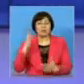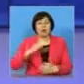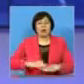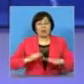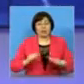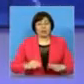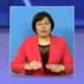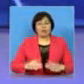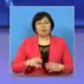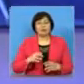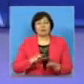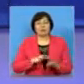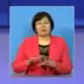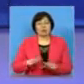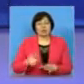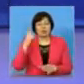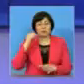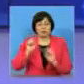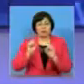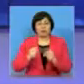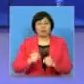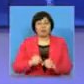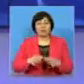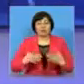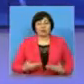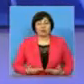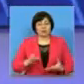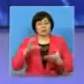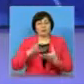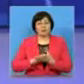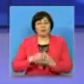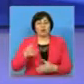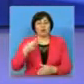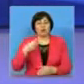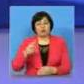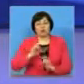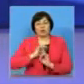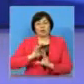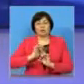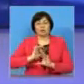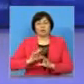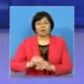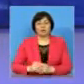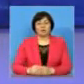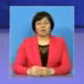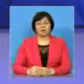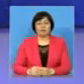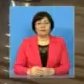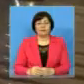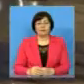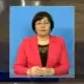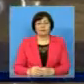халін әп-сәтте біле алады. Ауылдың бүгінгі тыныс-тіршілігімен танысып келген әріптесім Гүлия Айтуғанова тақырыпты жалғастырады.